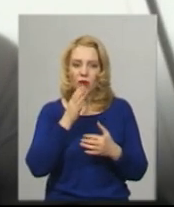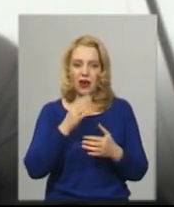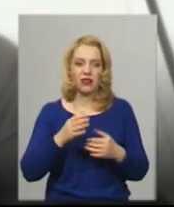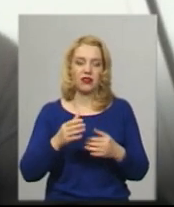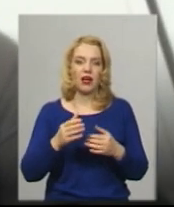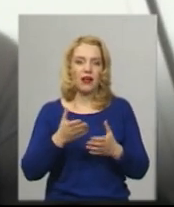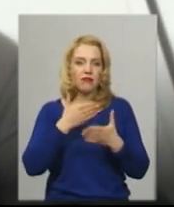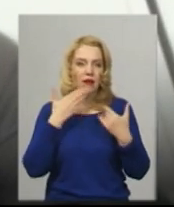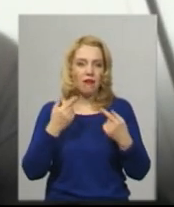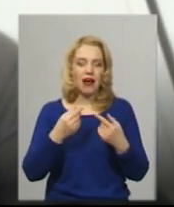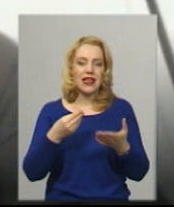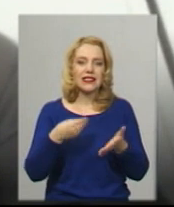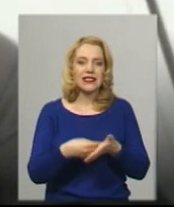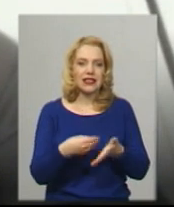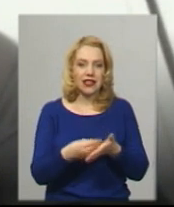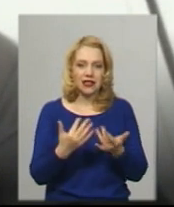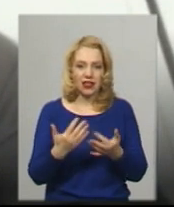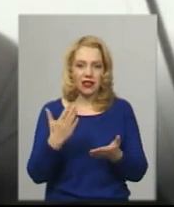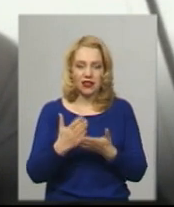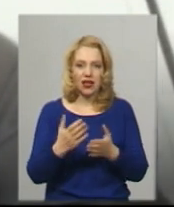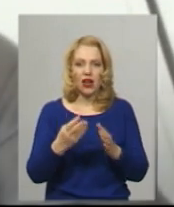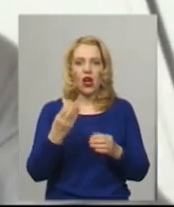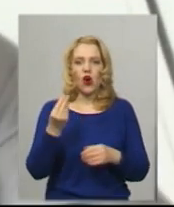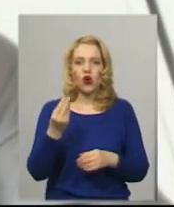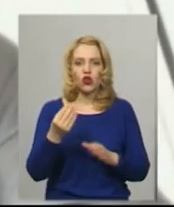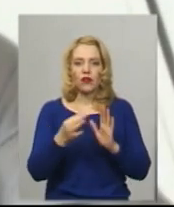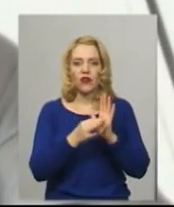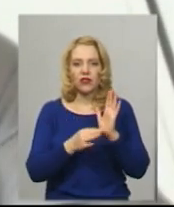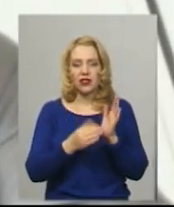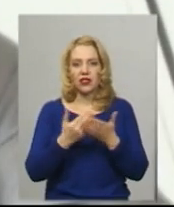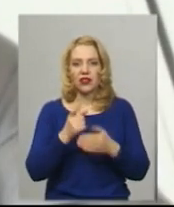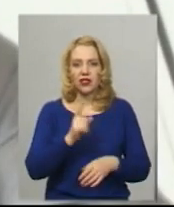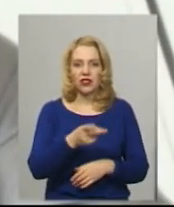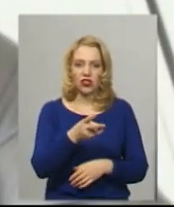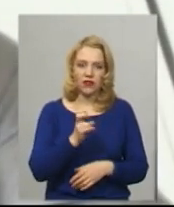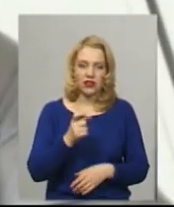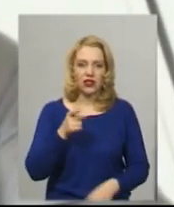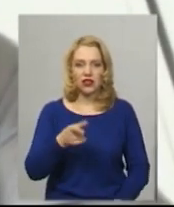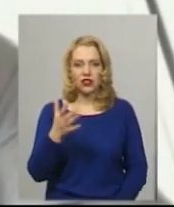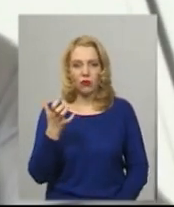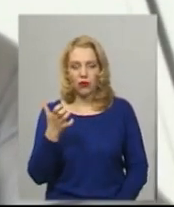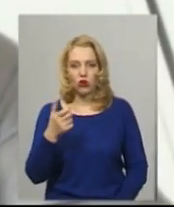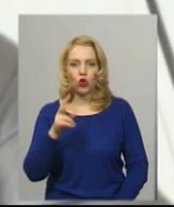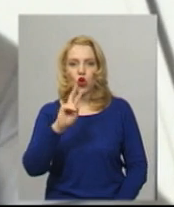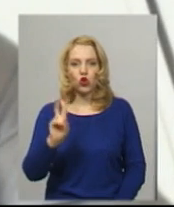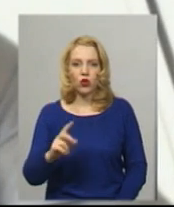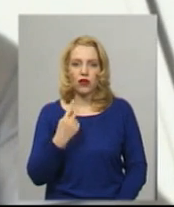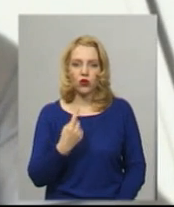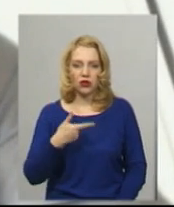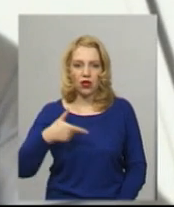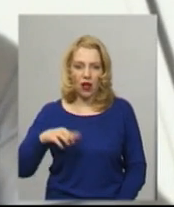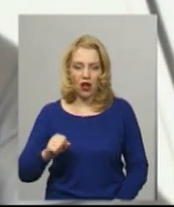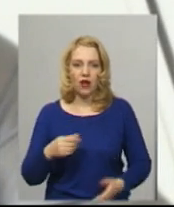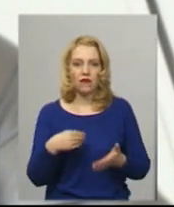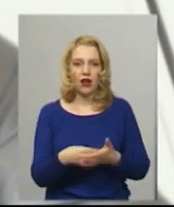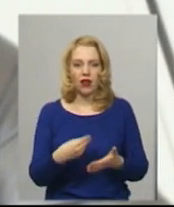землі. Є нормативно-грошова оцінка на рівні близько 1200-1500 доларів за один гектар. Вартість